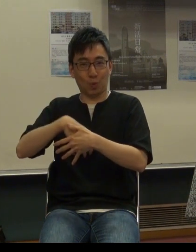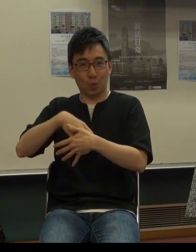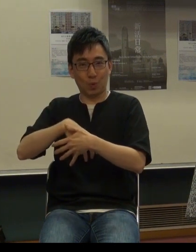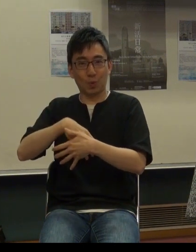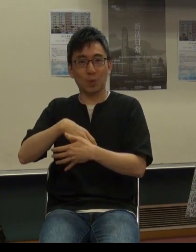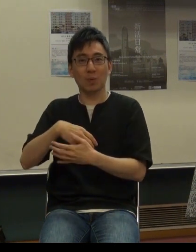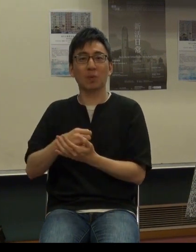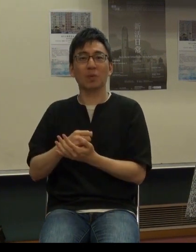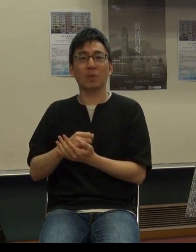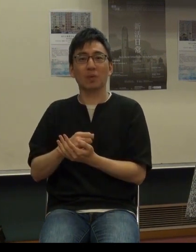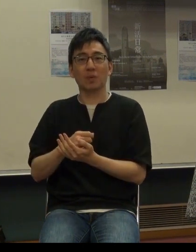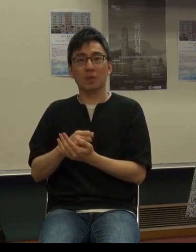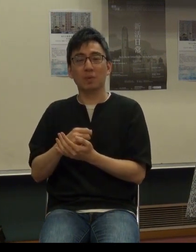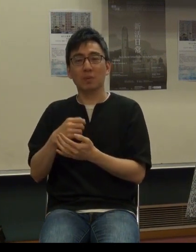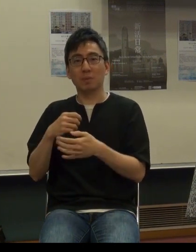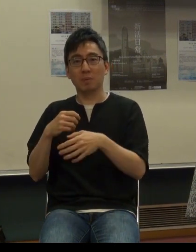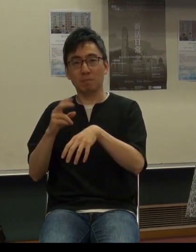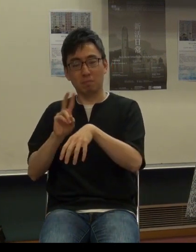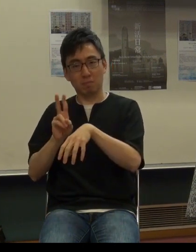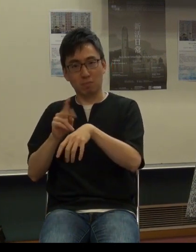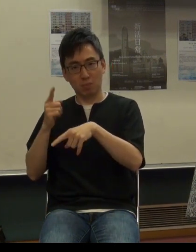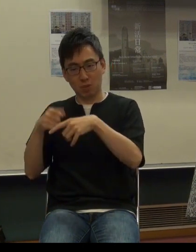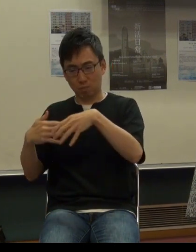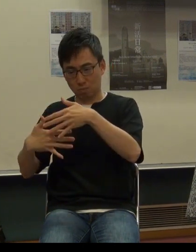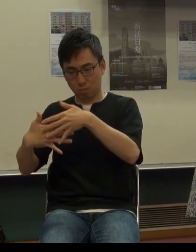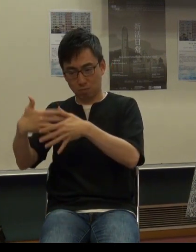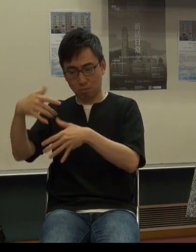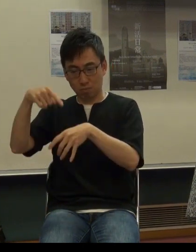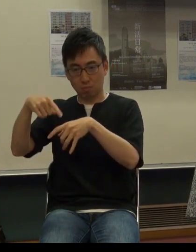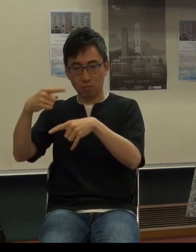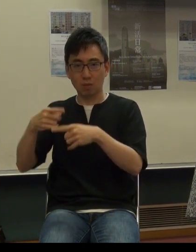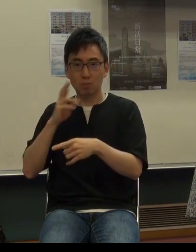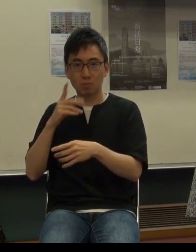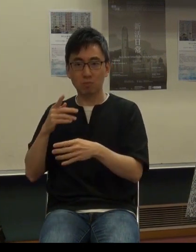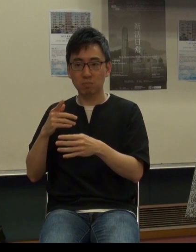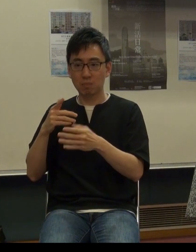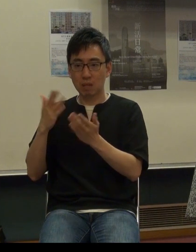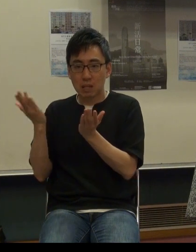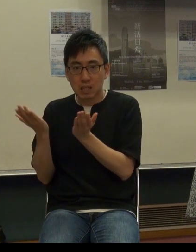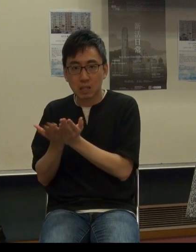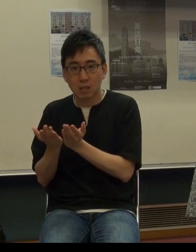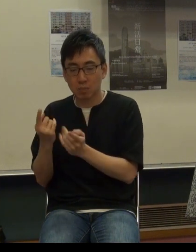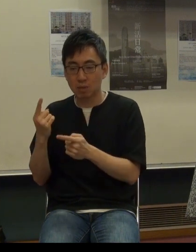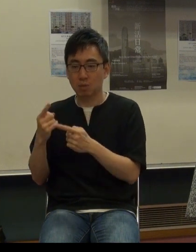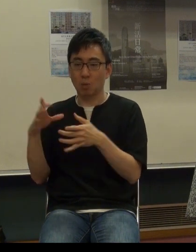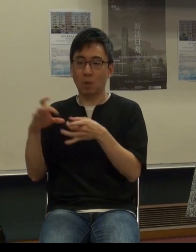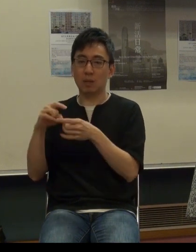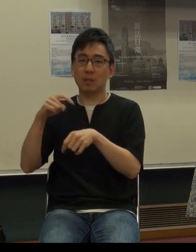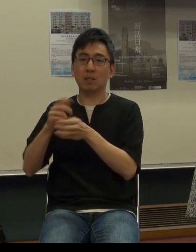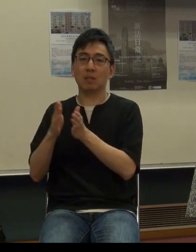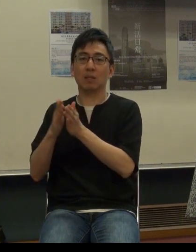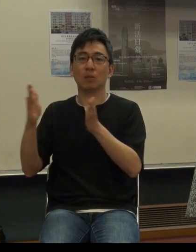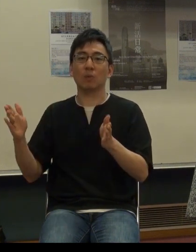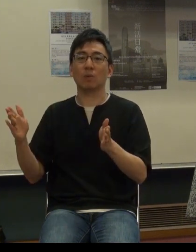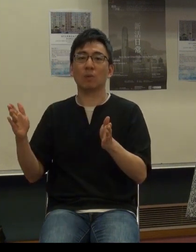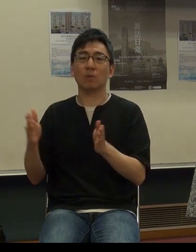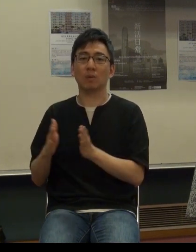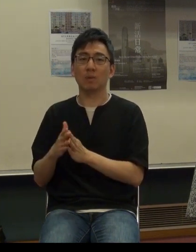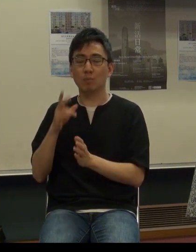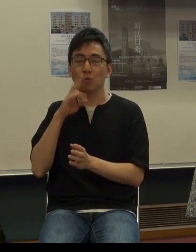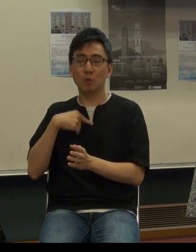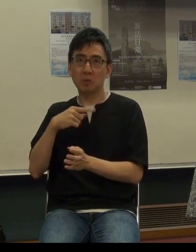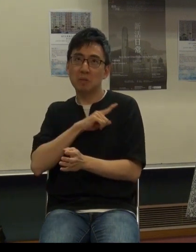提供的資訊來說，它是有一個反映了我們一個時代，我們的